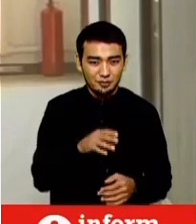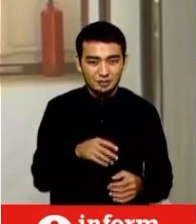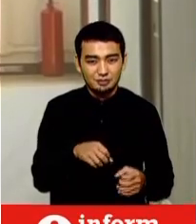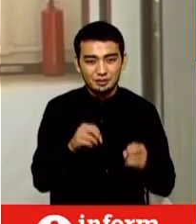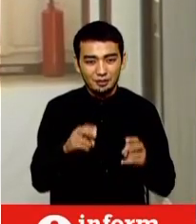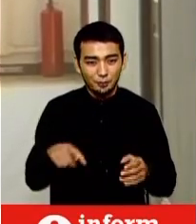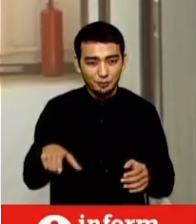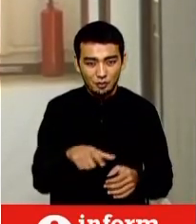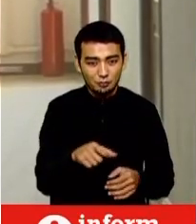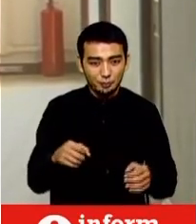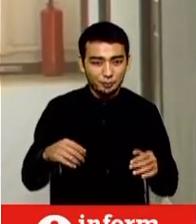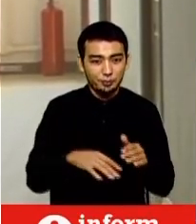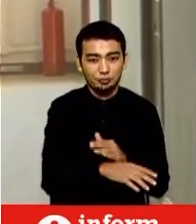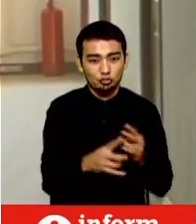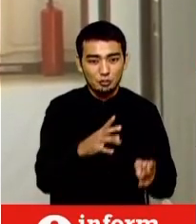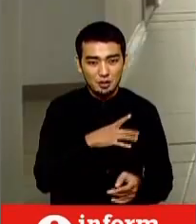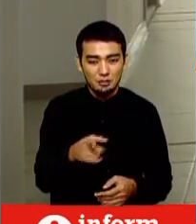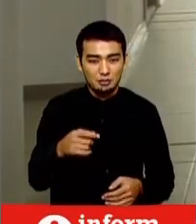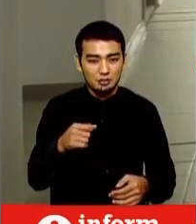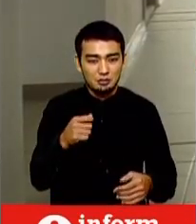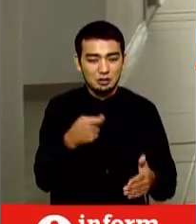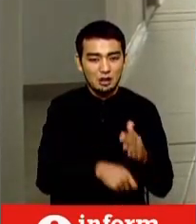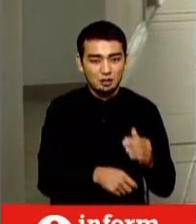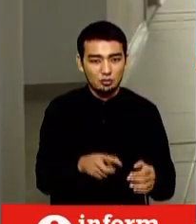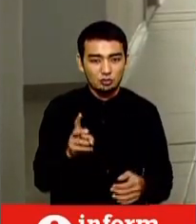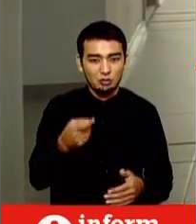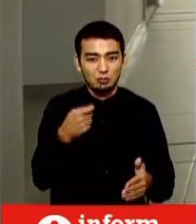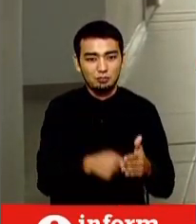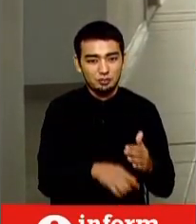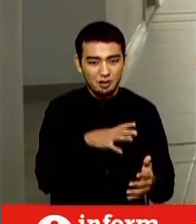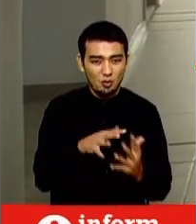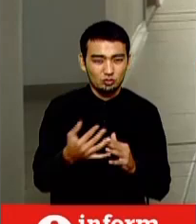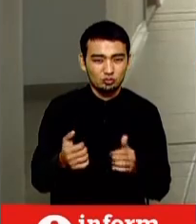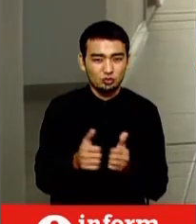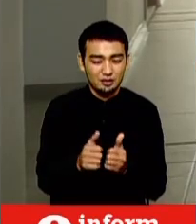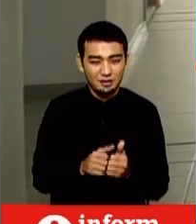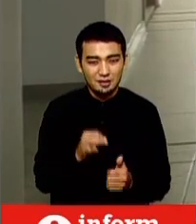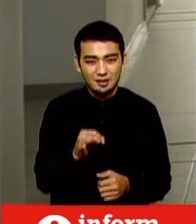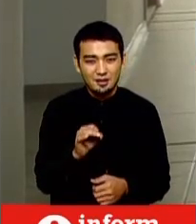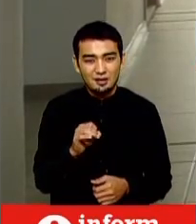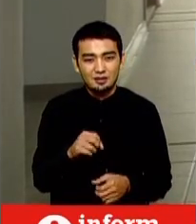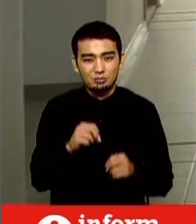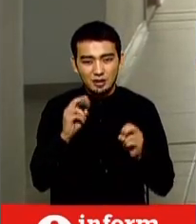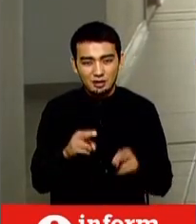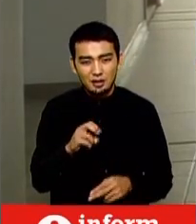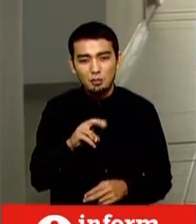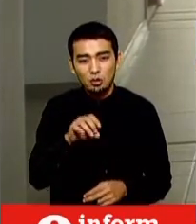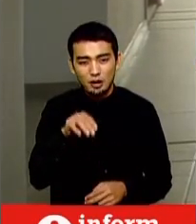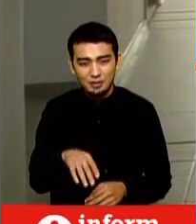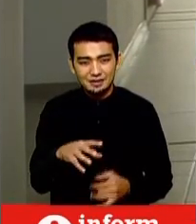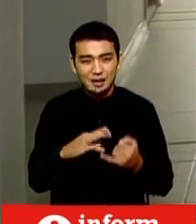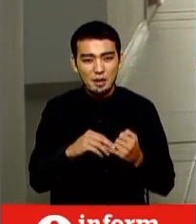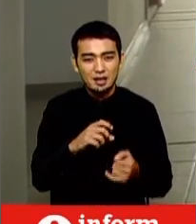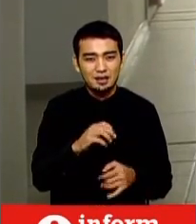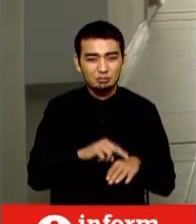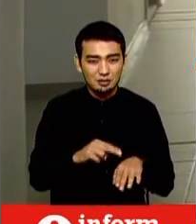ана шаруашылықпен де жұмыс істеп, ол жақта да аштыруға жұмыс істедік. Оны жаптырып тастағаннан кейін тиісті облыстан комиссия келді, экология департаментінен келді, земельный инспекциядан